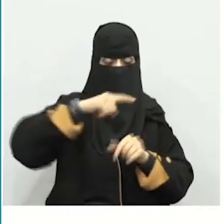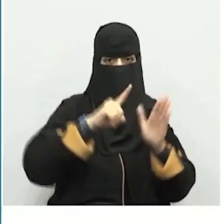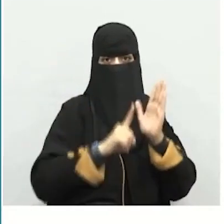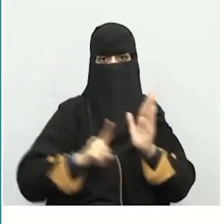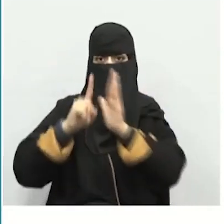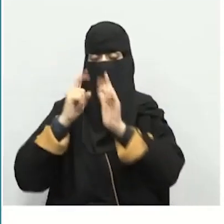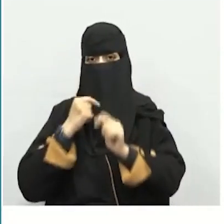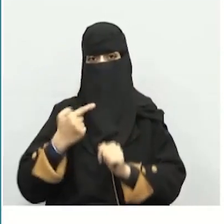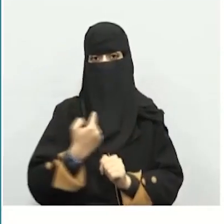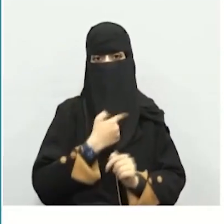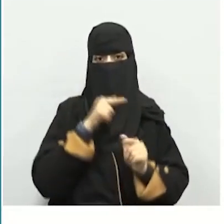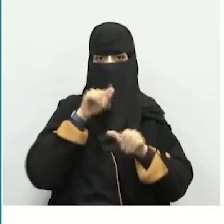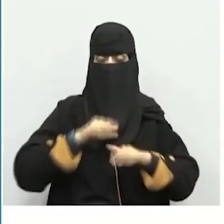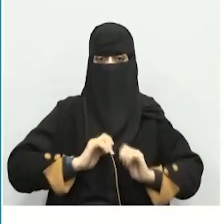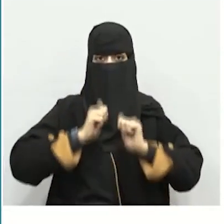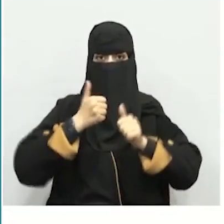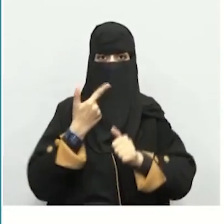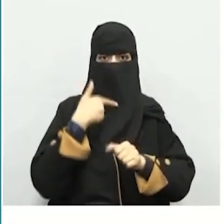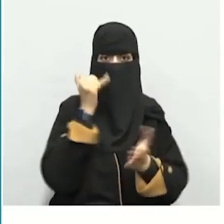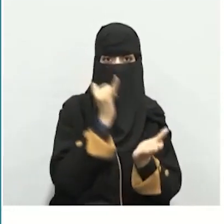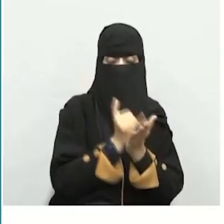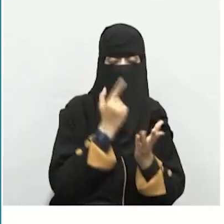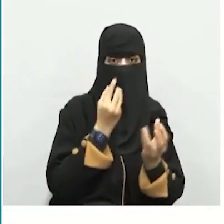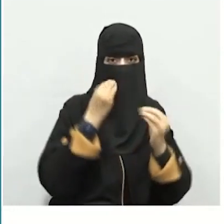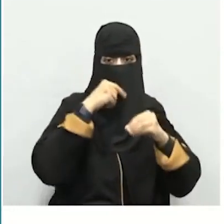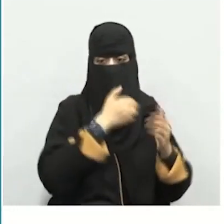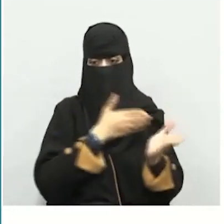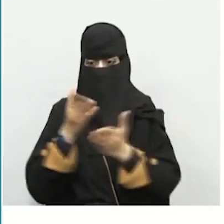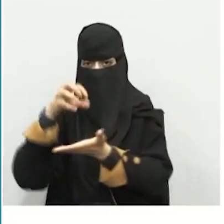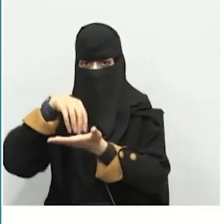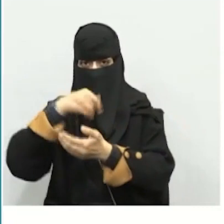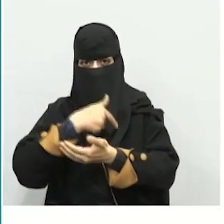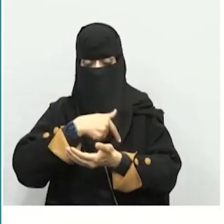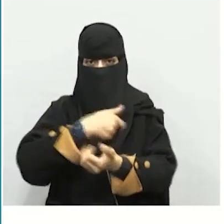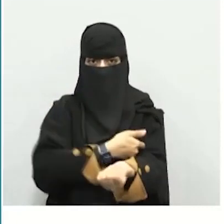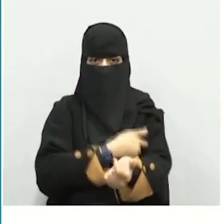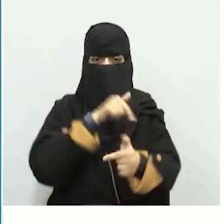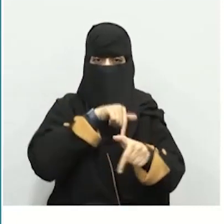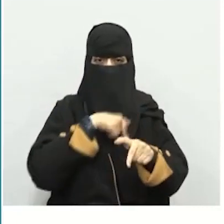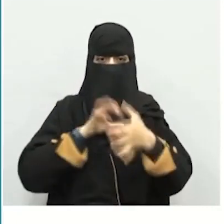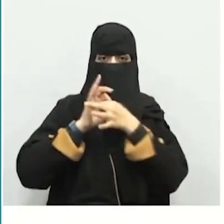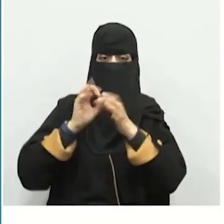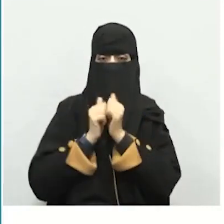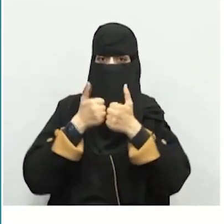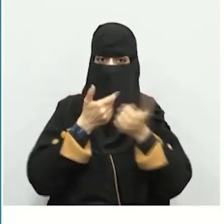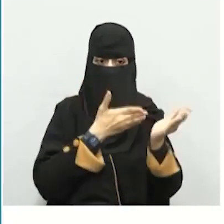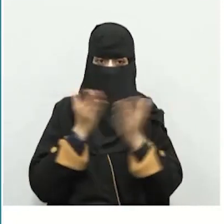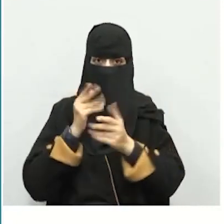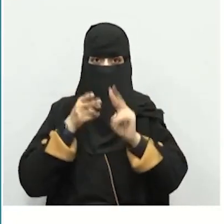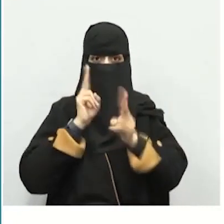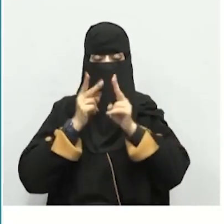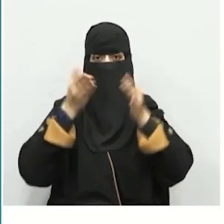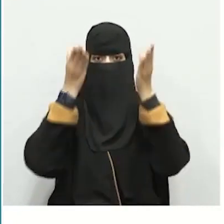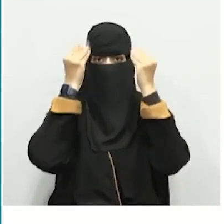أحسنتم. فهو يقوم بأعباء مسؤولياته ويزور المرضى في المستشفيات ويتواصل مع أسرهم ويحضر